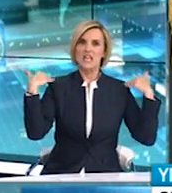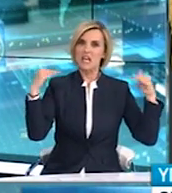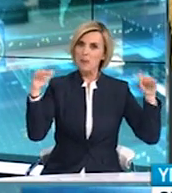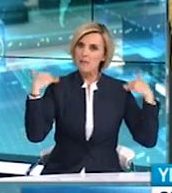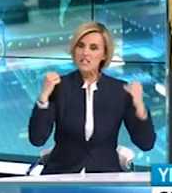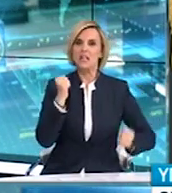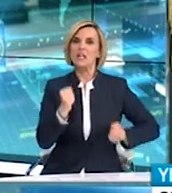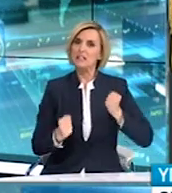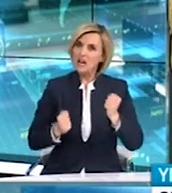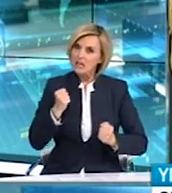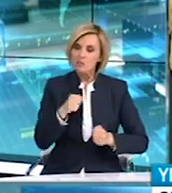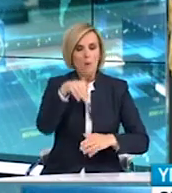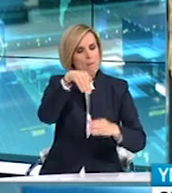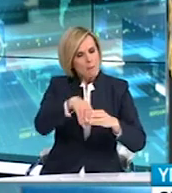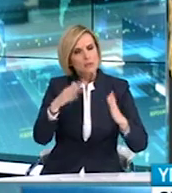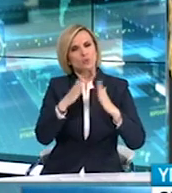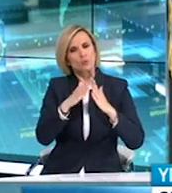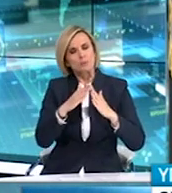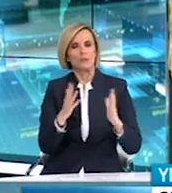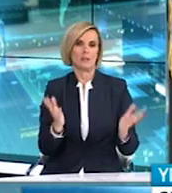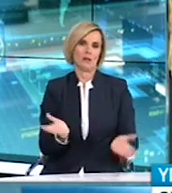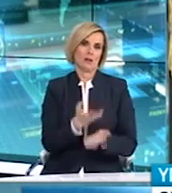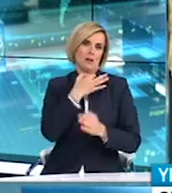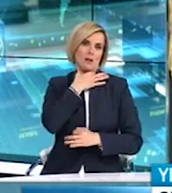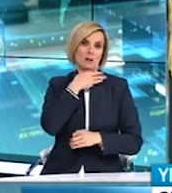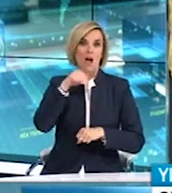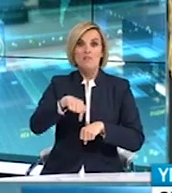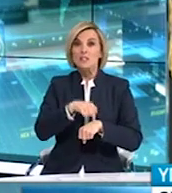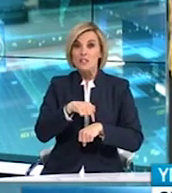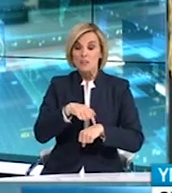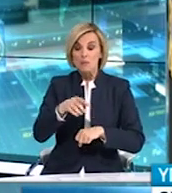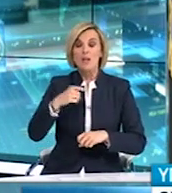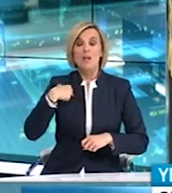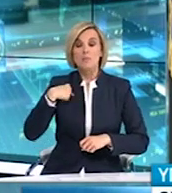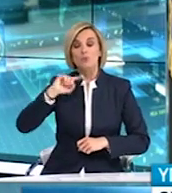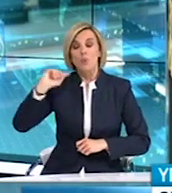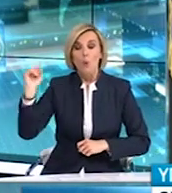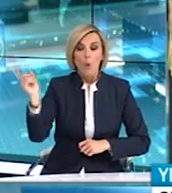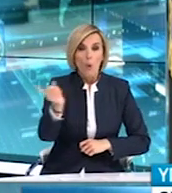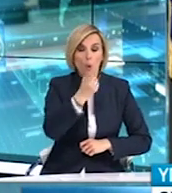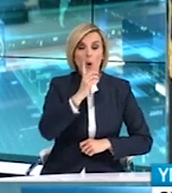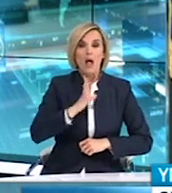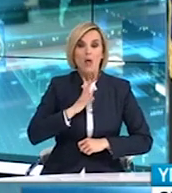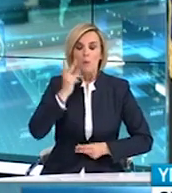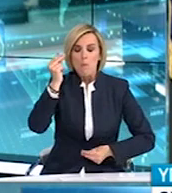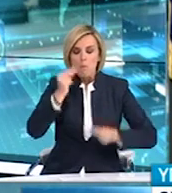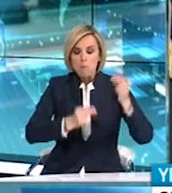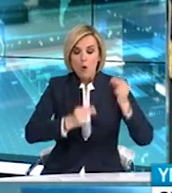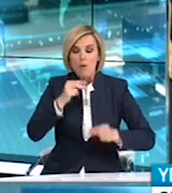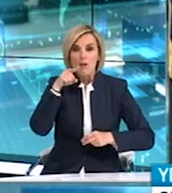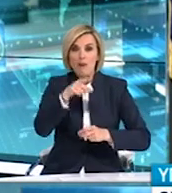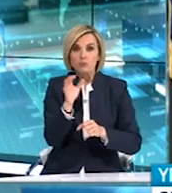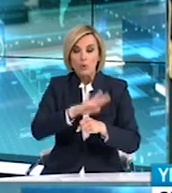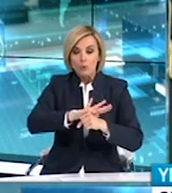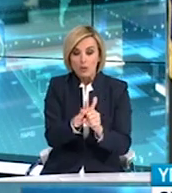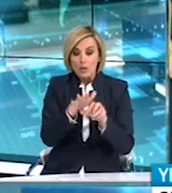αυτό δυνατόν εντός του σπιτιού. Είναι μια νόσος που μας αφορά όλους, εμάς και τους αγαπημένους μας. Πολύ λίγοι έχουν ανοσία